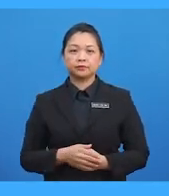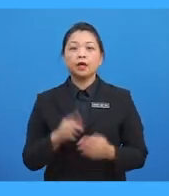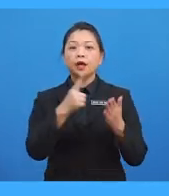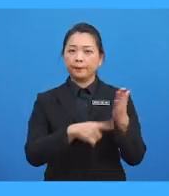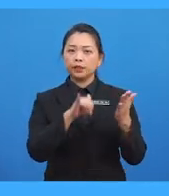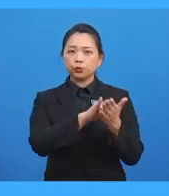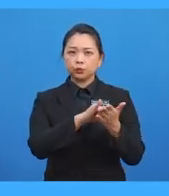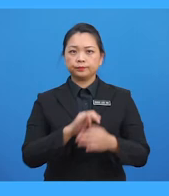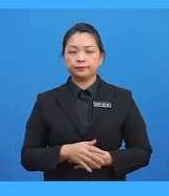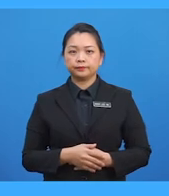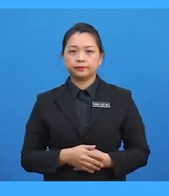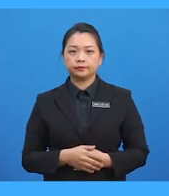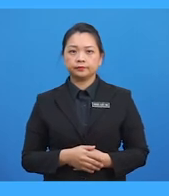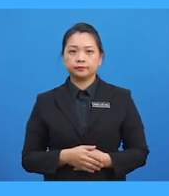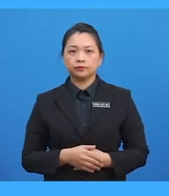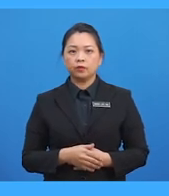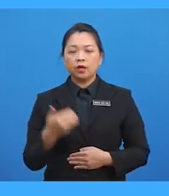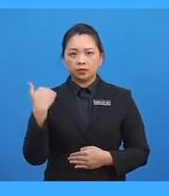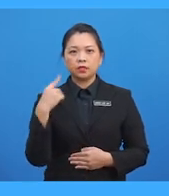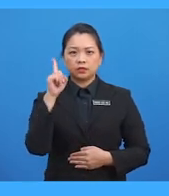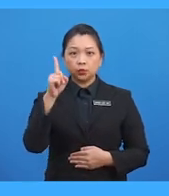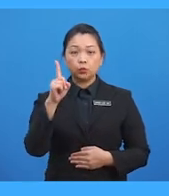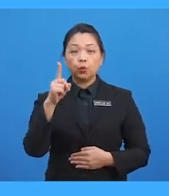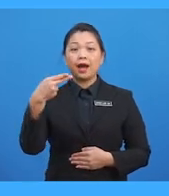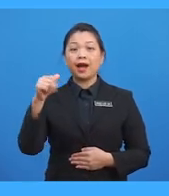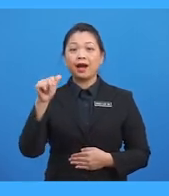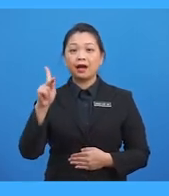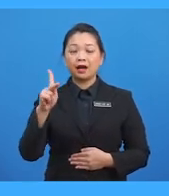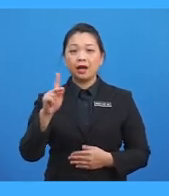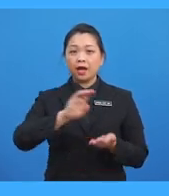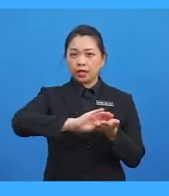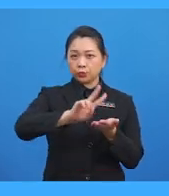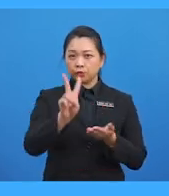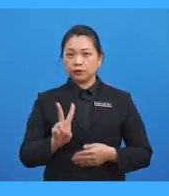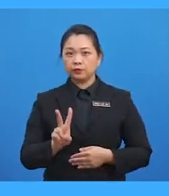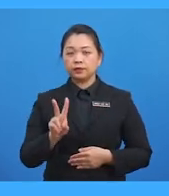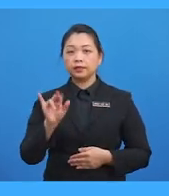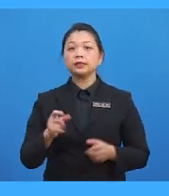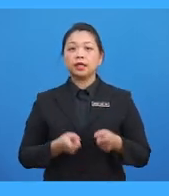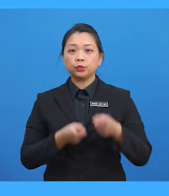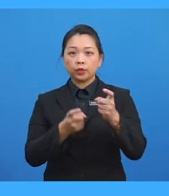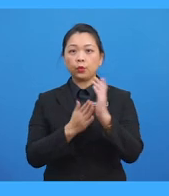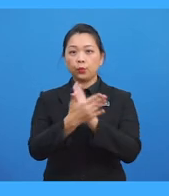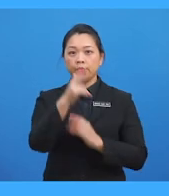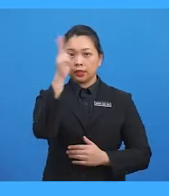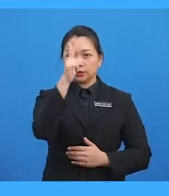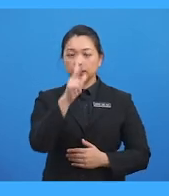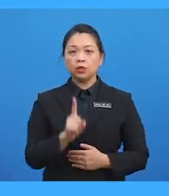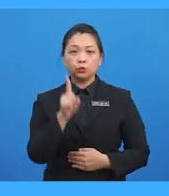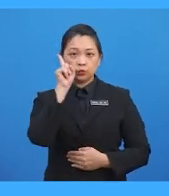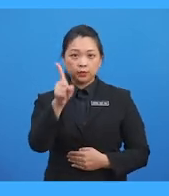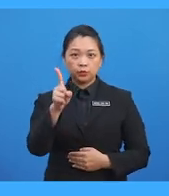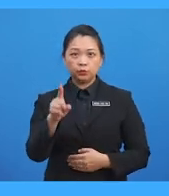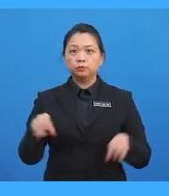itu paten? Paten ialah satu hak eksklusif yang dianugerahkan oleh pihak kerajaan untuk suatu reka ciptaan